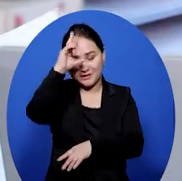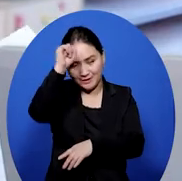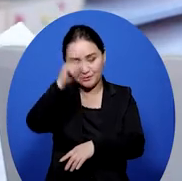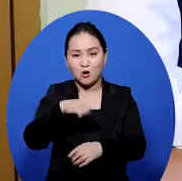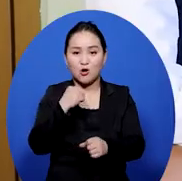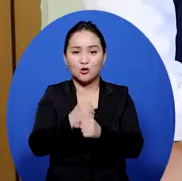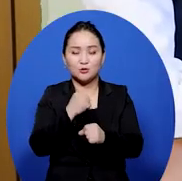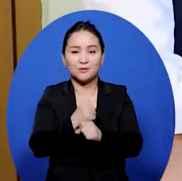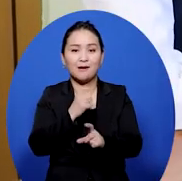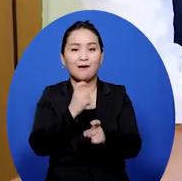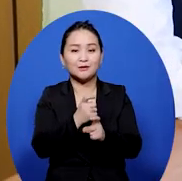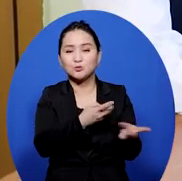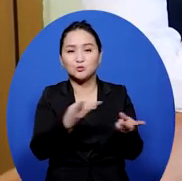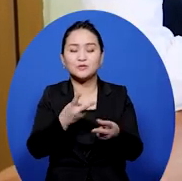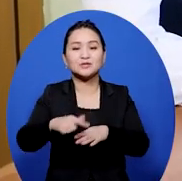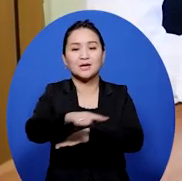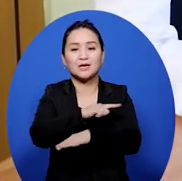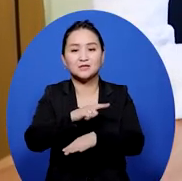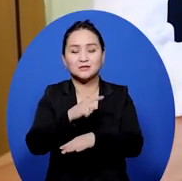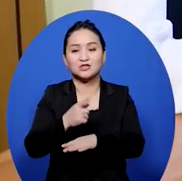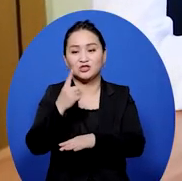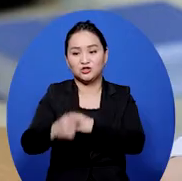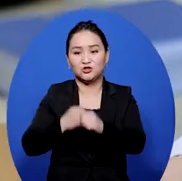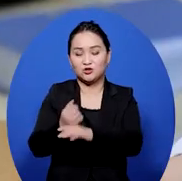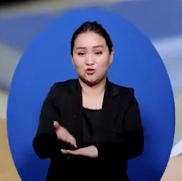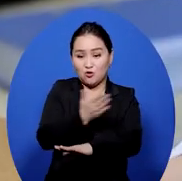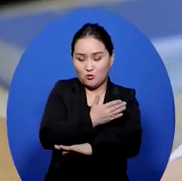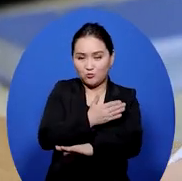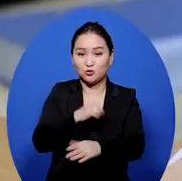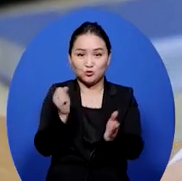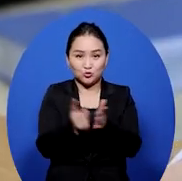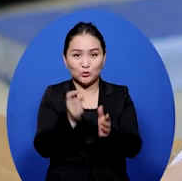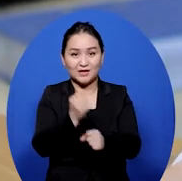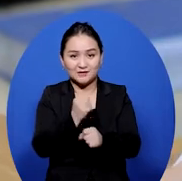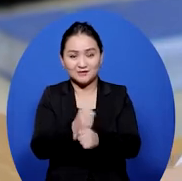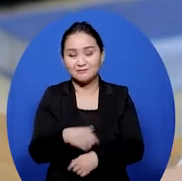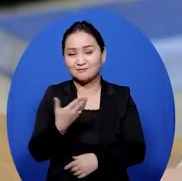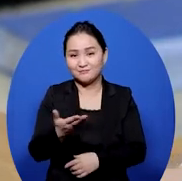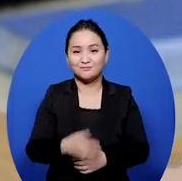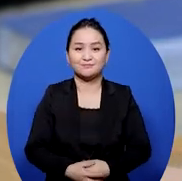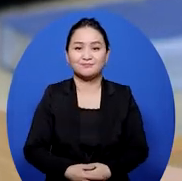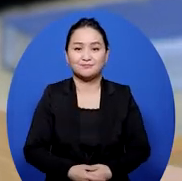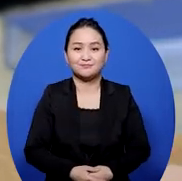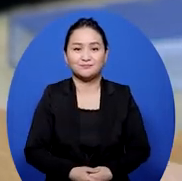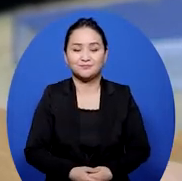нийгэм хамгааллын яам, хөдөлмөр халамжийн үйлчилгээний ерөнхий газрын өнгөрсөн онд хэрэгжүүлсэн чухал ажлын нэг байлаа.